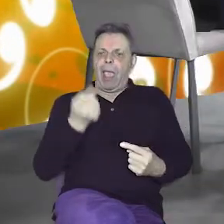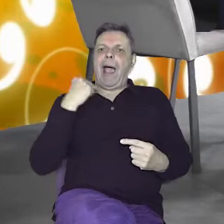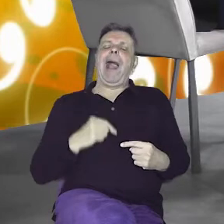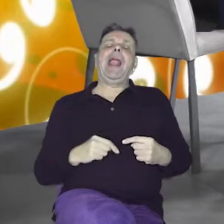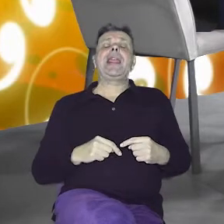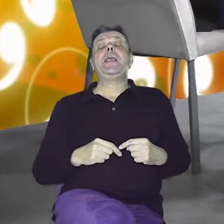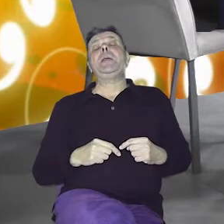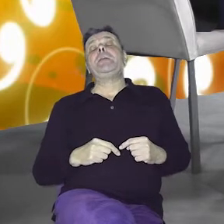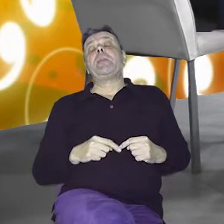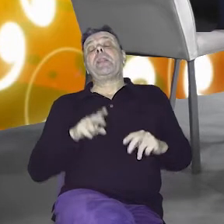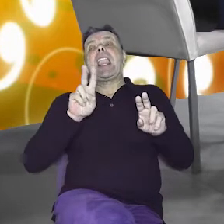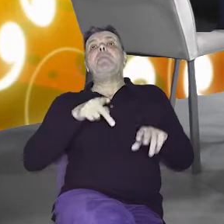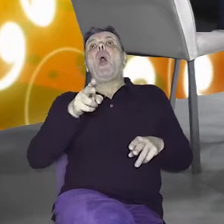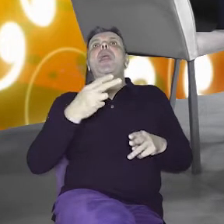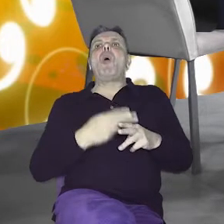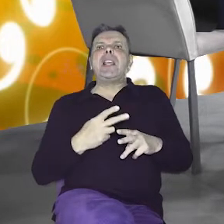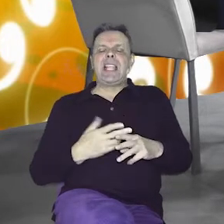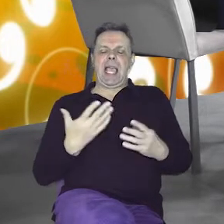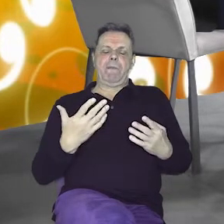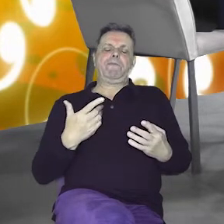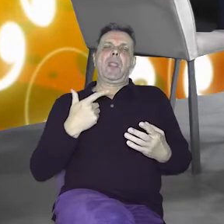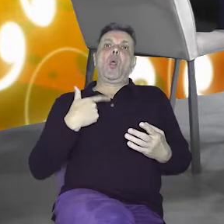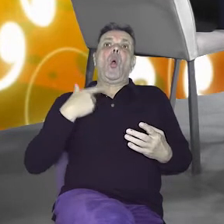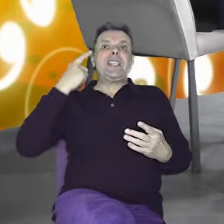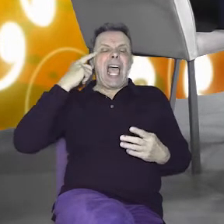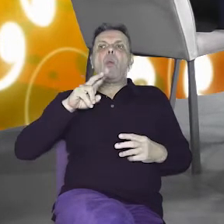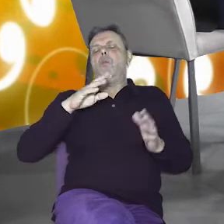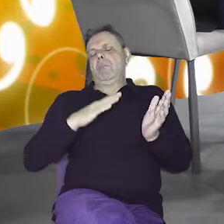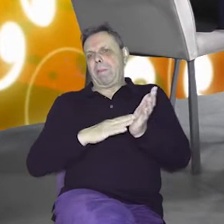normalno. Ali oni bolesnici koji znaju da, primjer, imaju